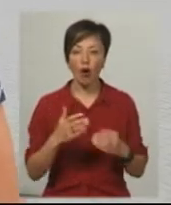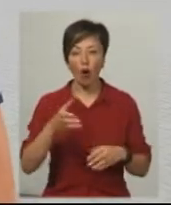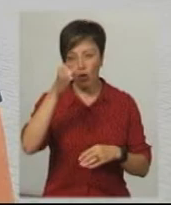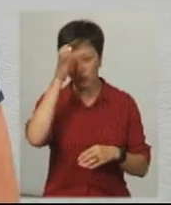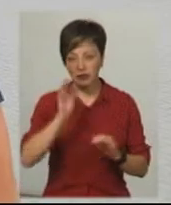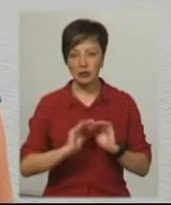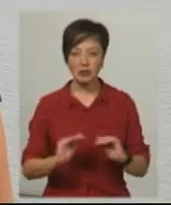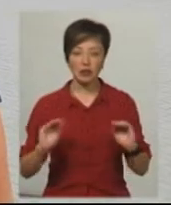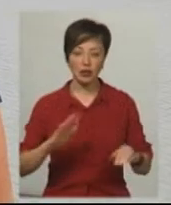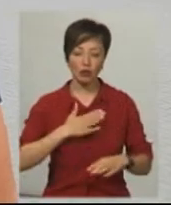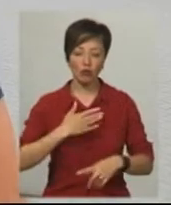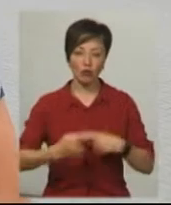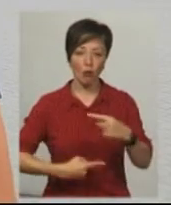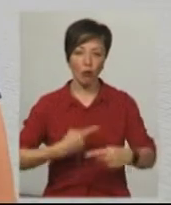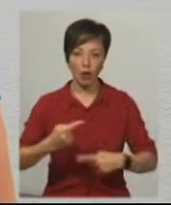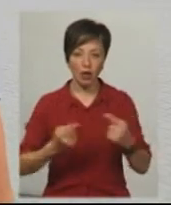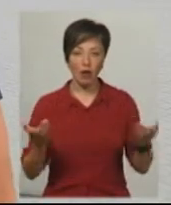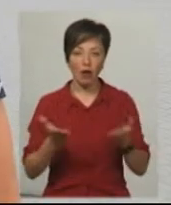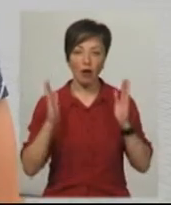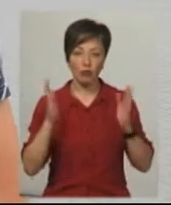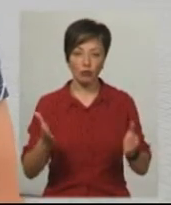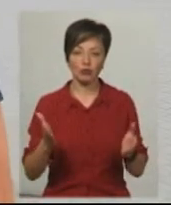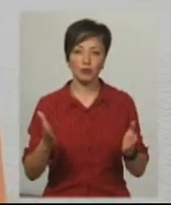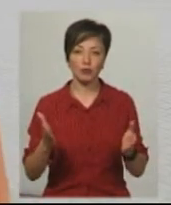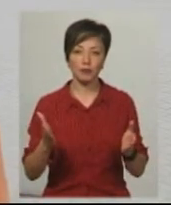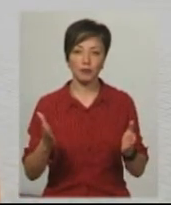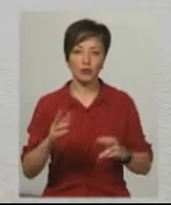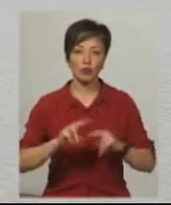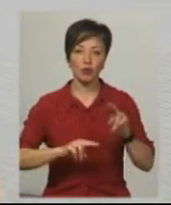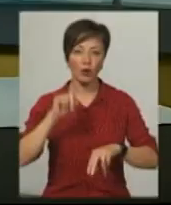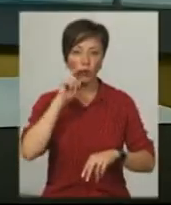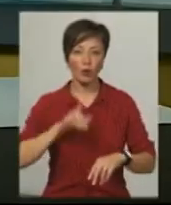нашого покоління, яке буде будувати Україну.